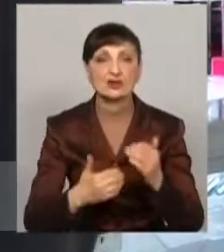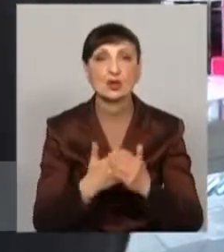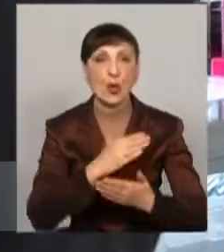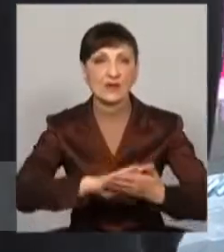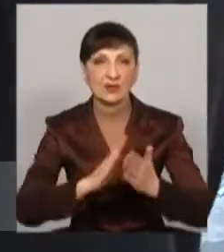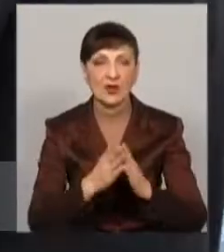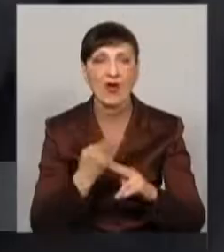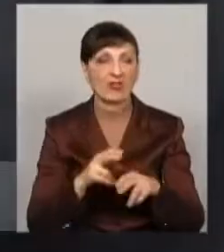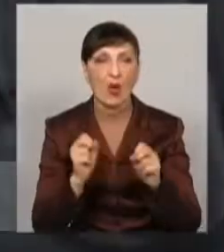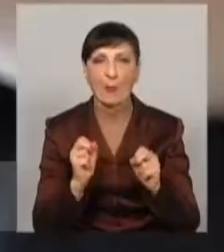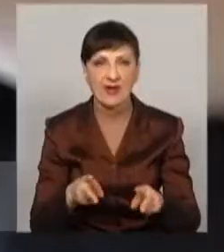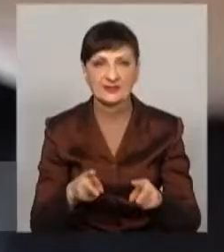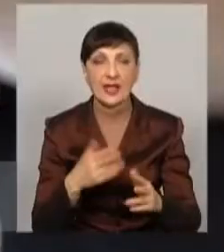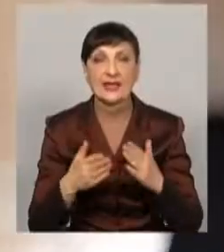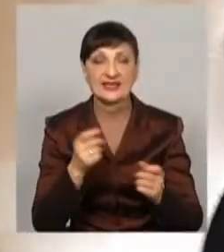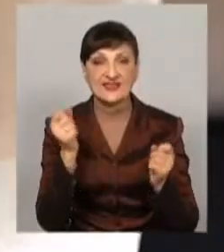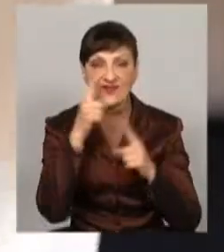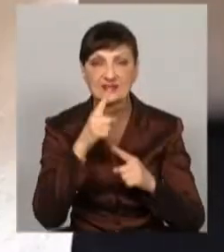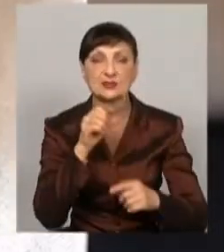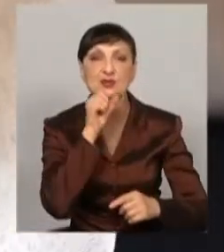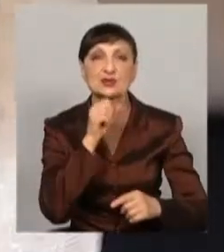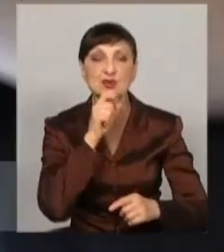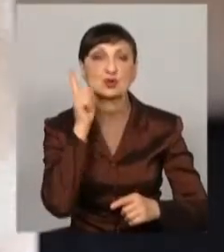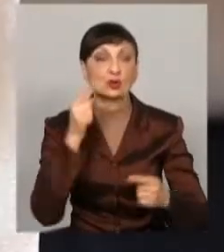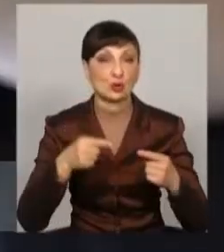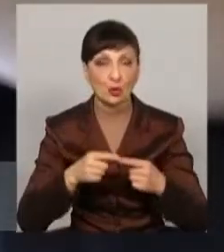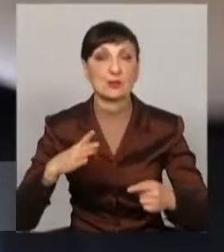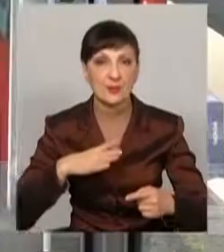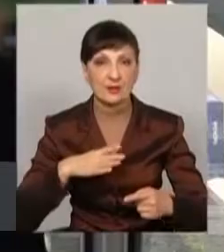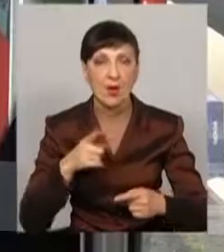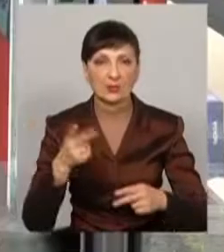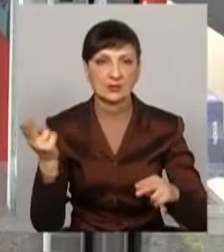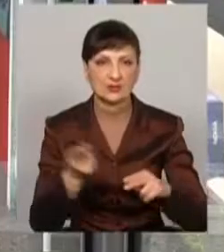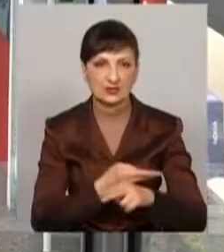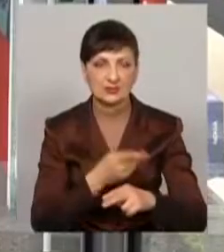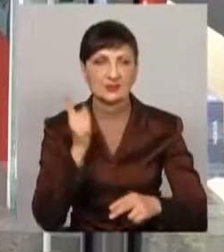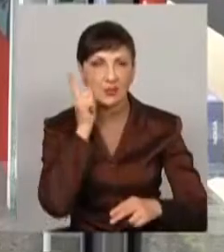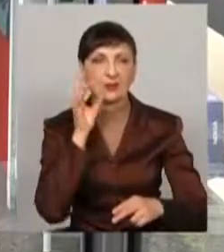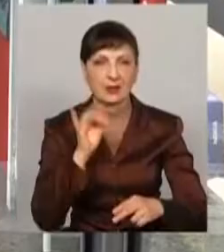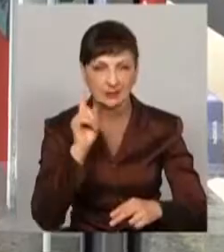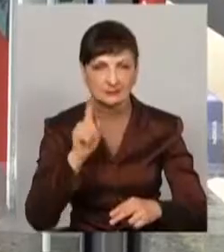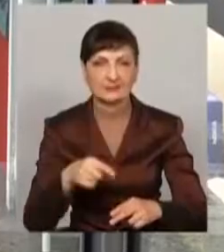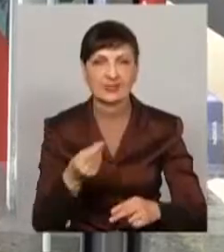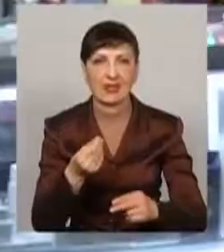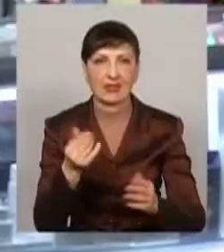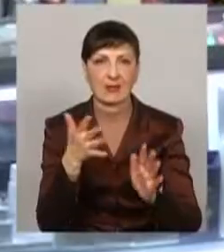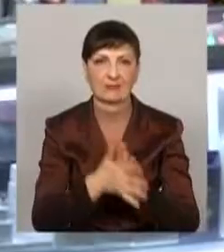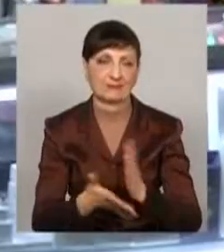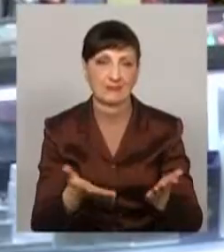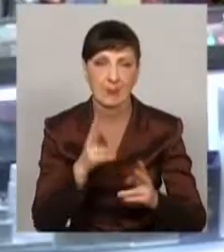– это большие риски. Ведь если выяснится, что смартфон и правда украли, то он лишится как телефона, так и вложенных денег.